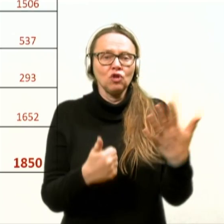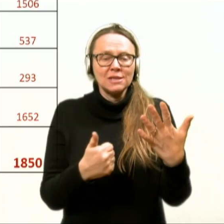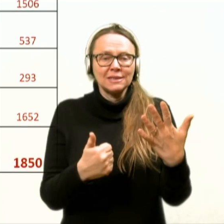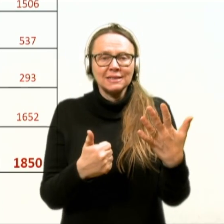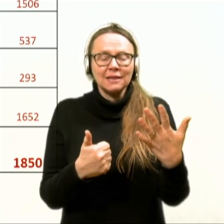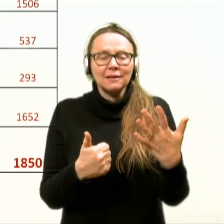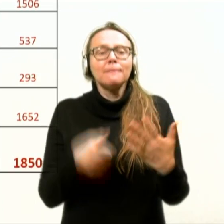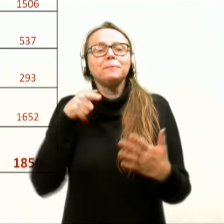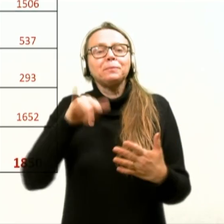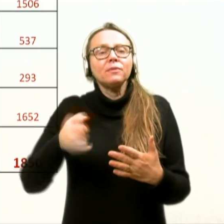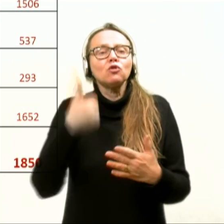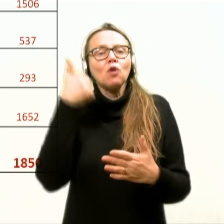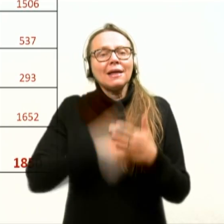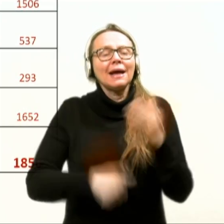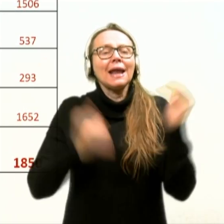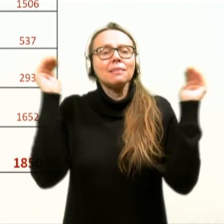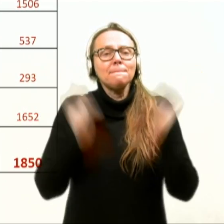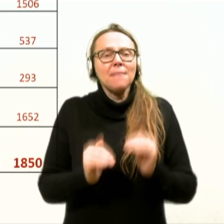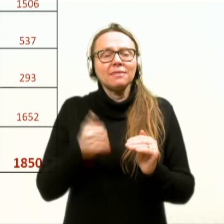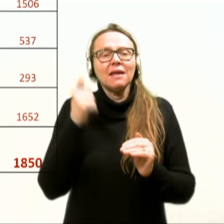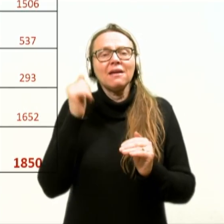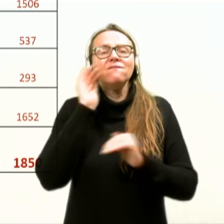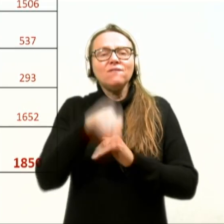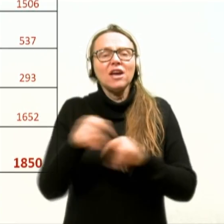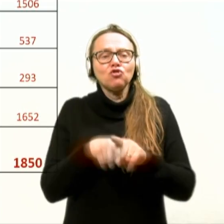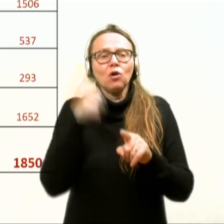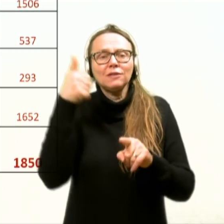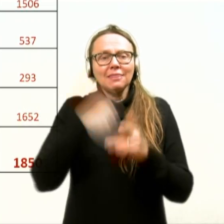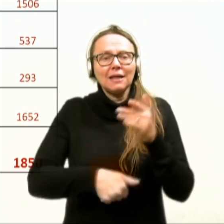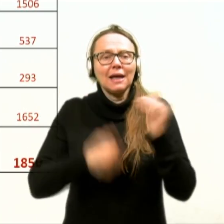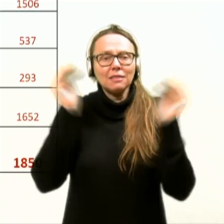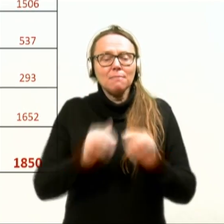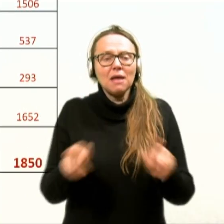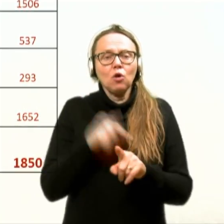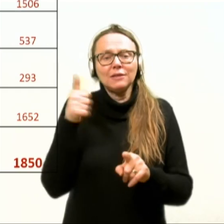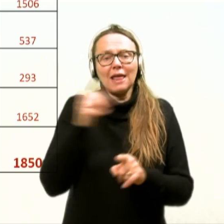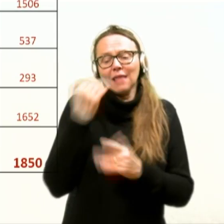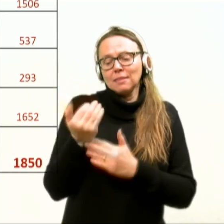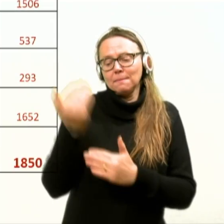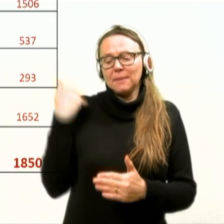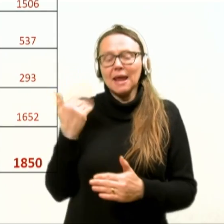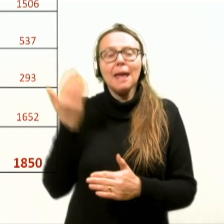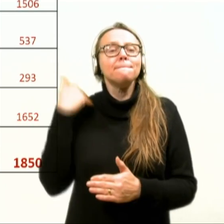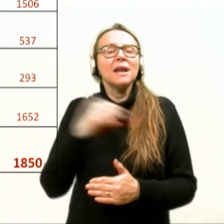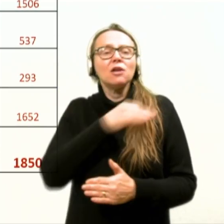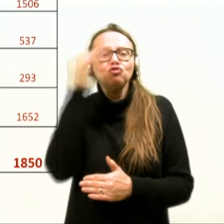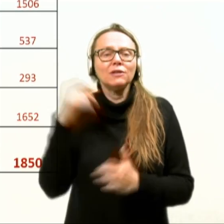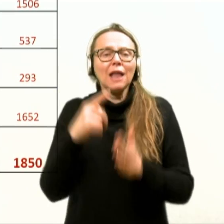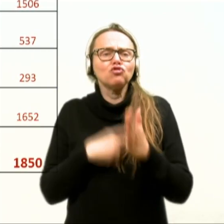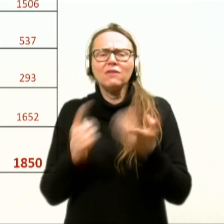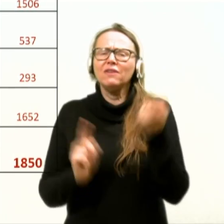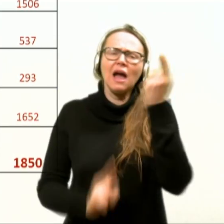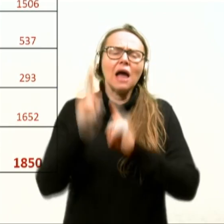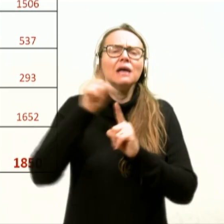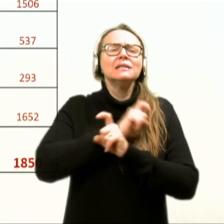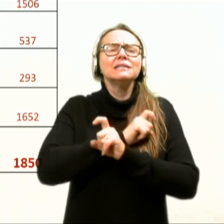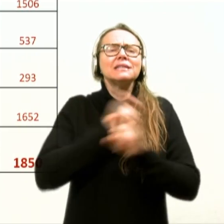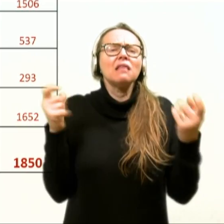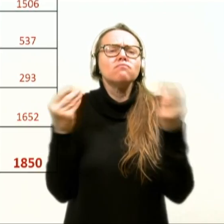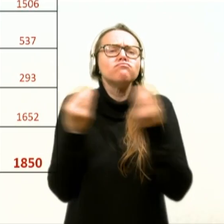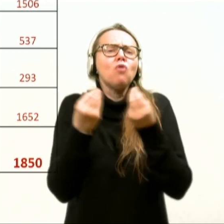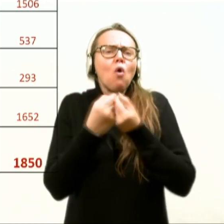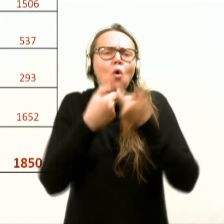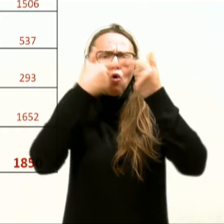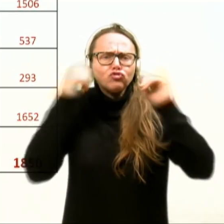15.964, kar je enkrat manj oziroma več kot enkrat manj kot dan prej, ampak prejšnji dan je bila številka tako visoka zaradi